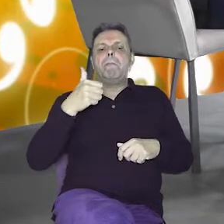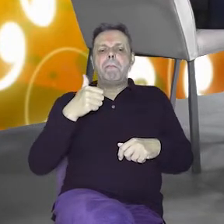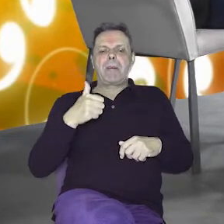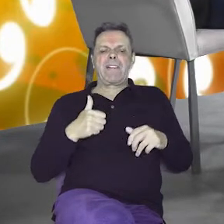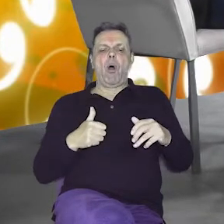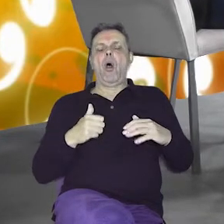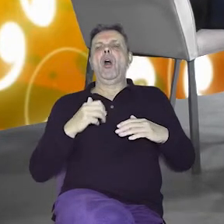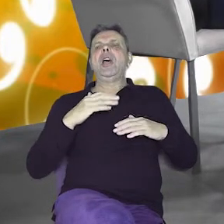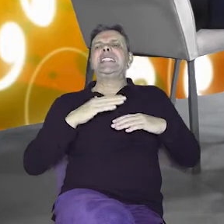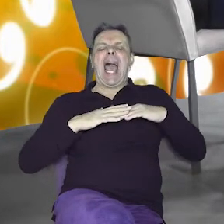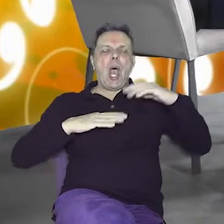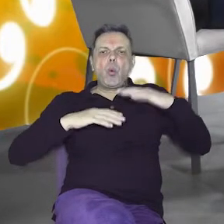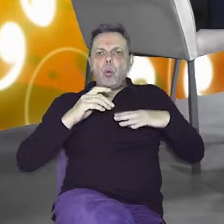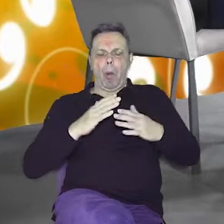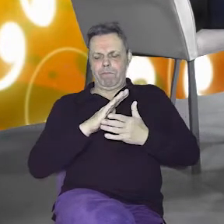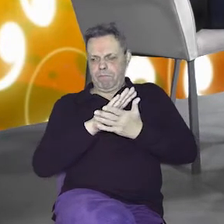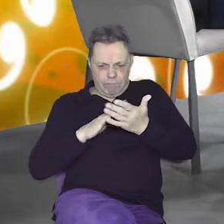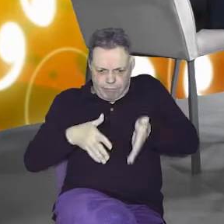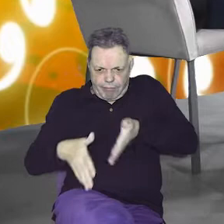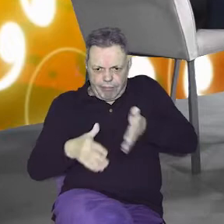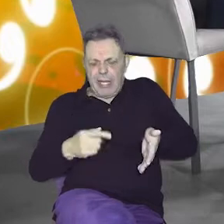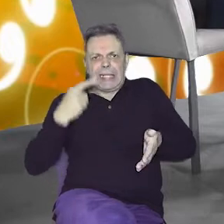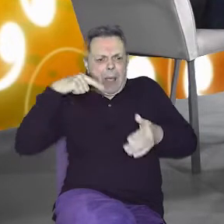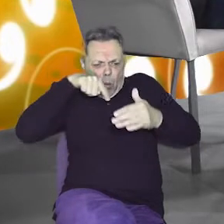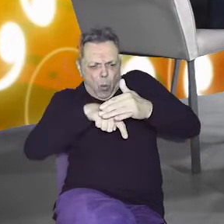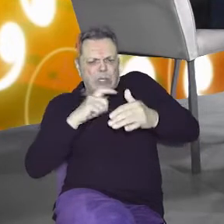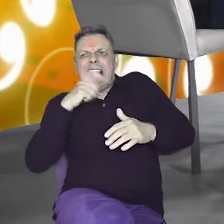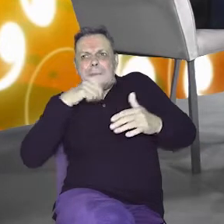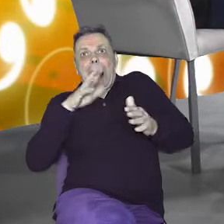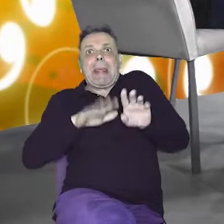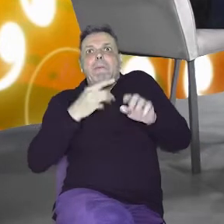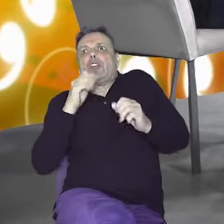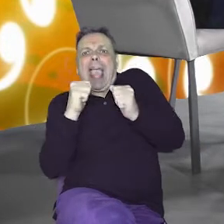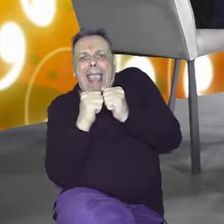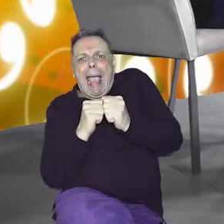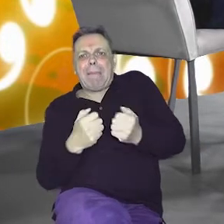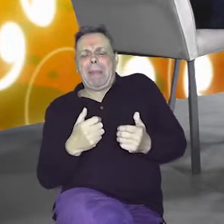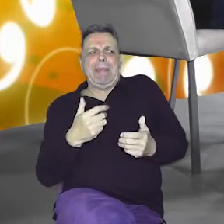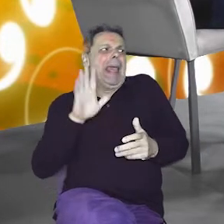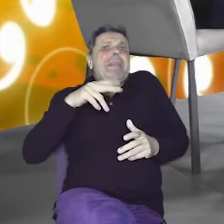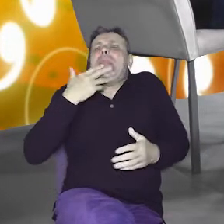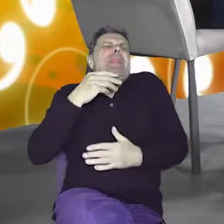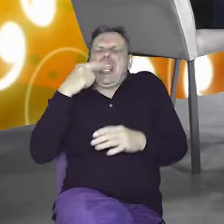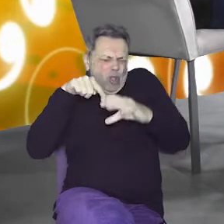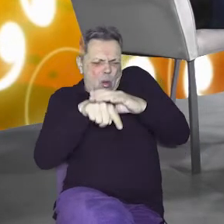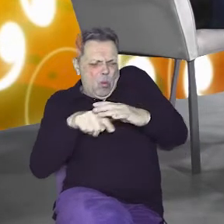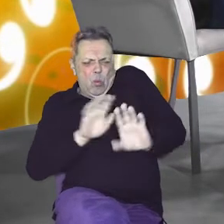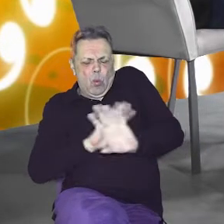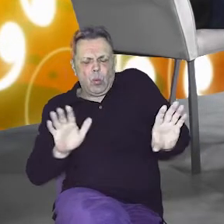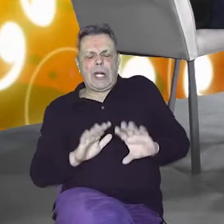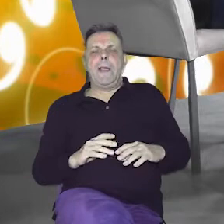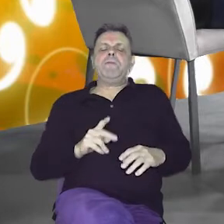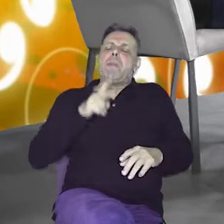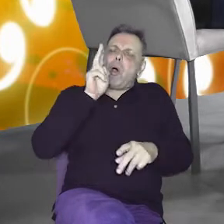sa rukom prođi da nije nutra koji kamenčiš, da nije nutra, ne znam, 5 lipa ili bilo što,